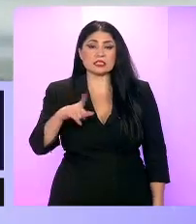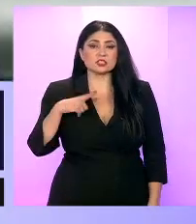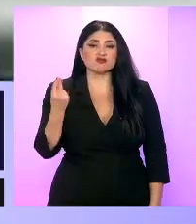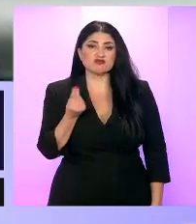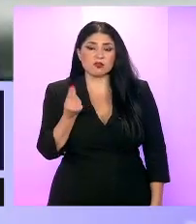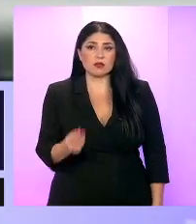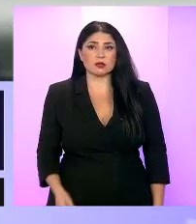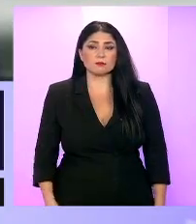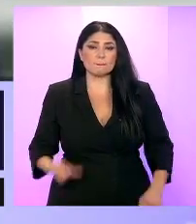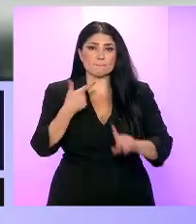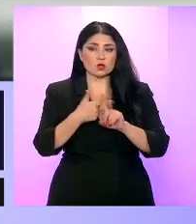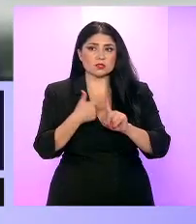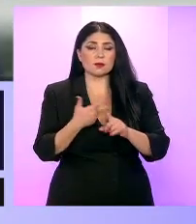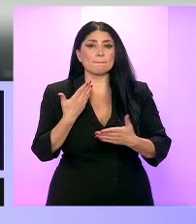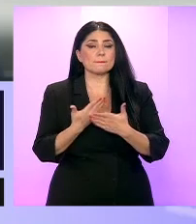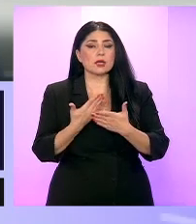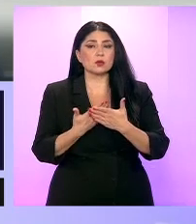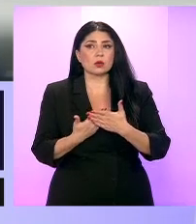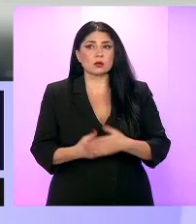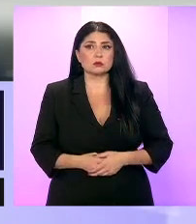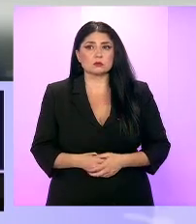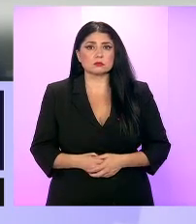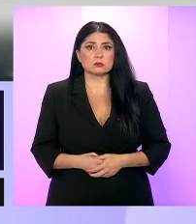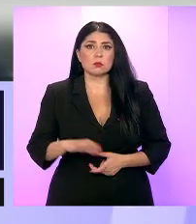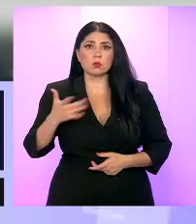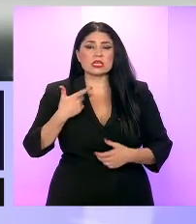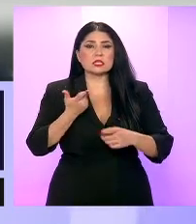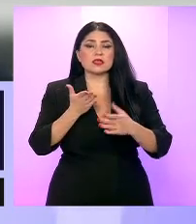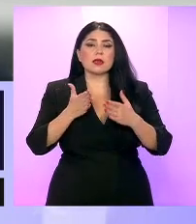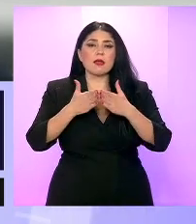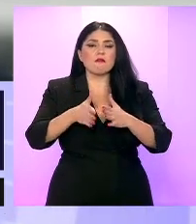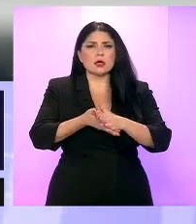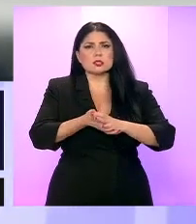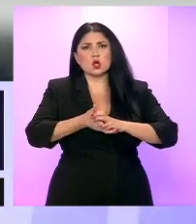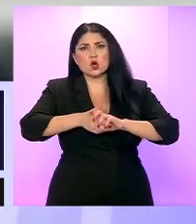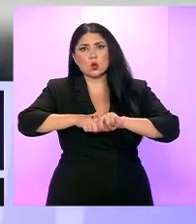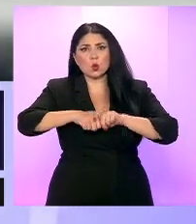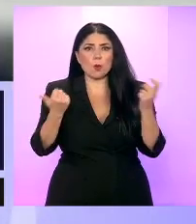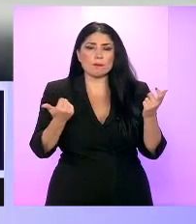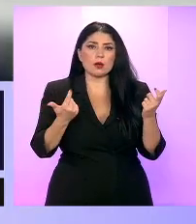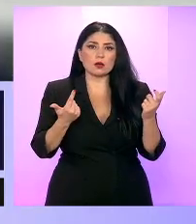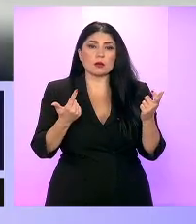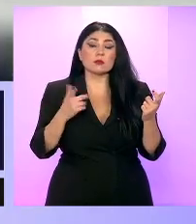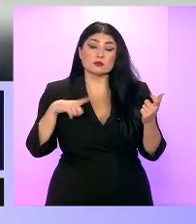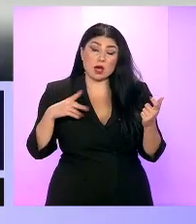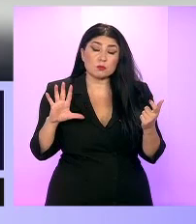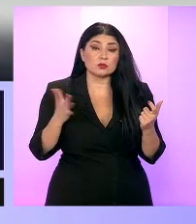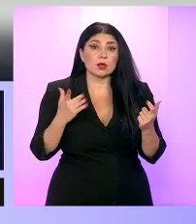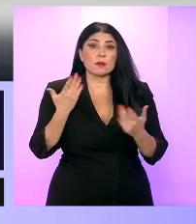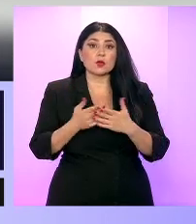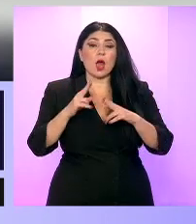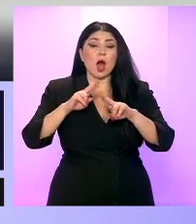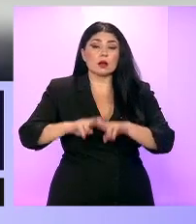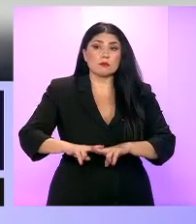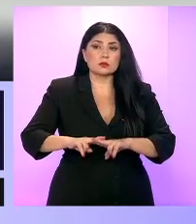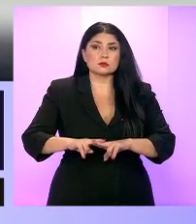aspect pozitiv, având în vedere că o eventuală rupere a navei, ceea ce este posibil în contextul în care ea a ajuns să